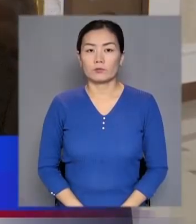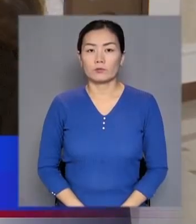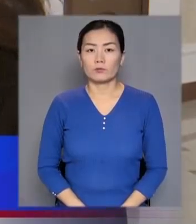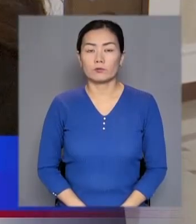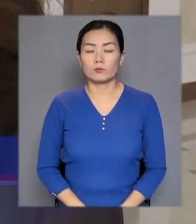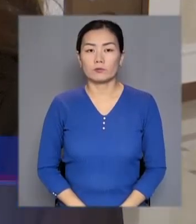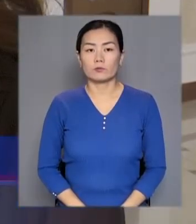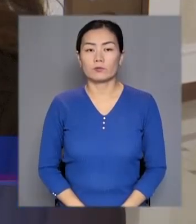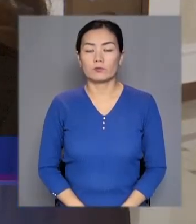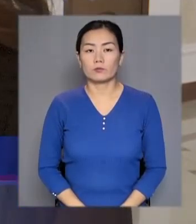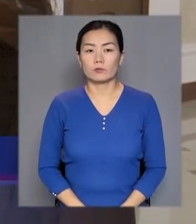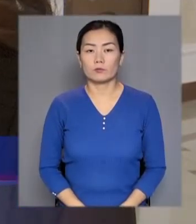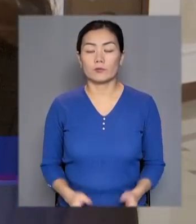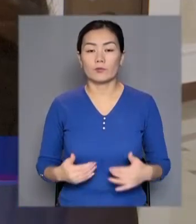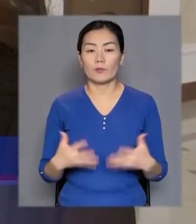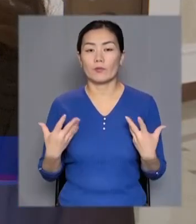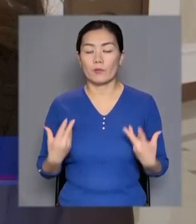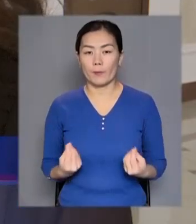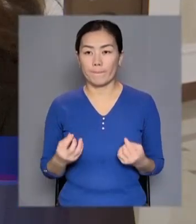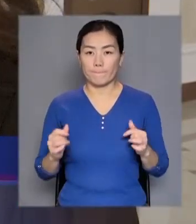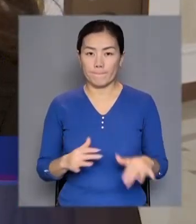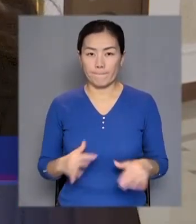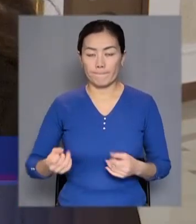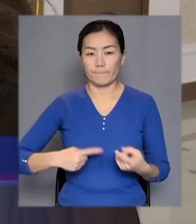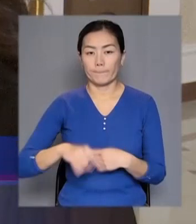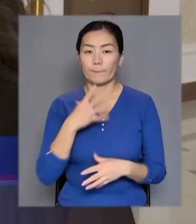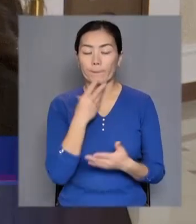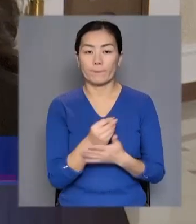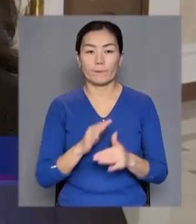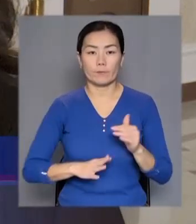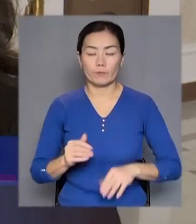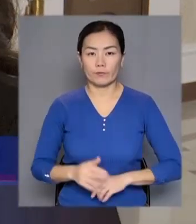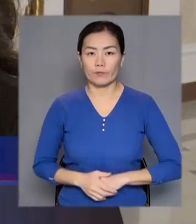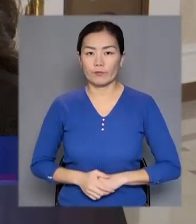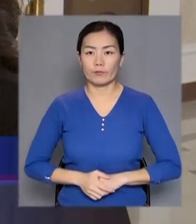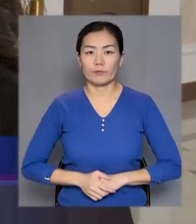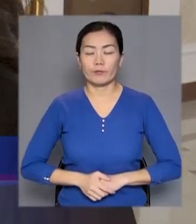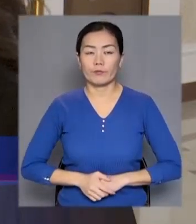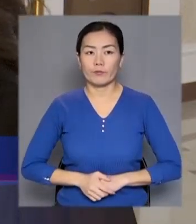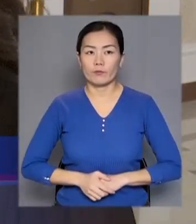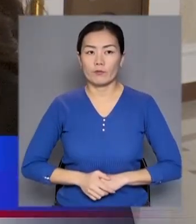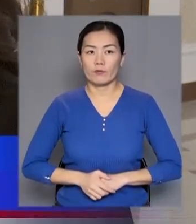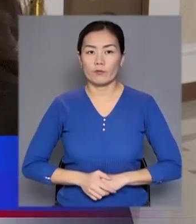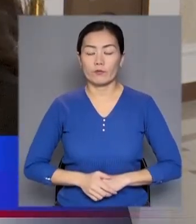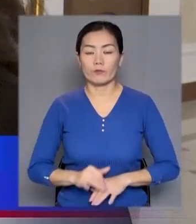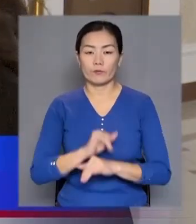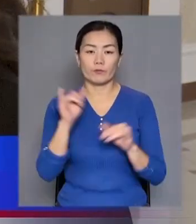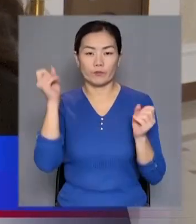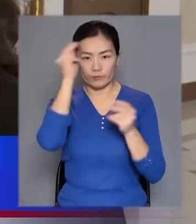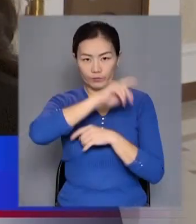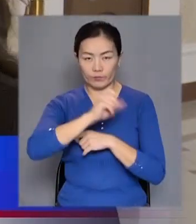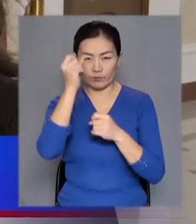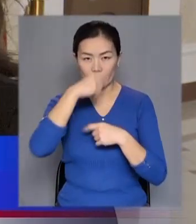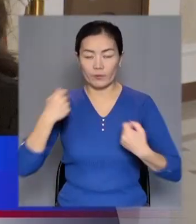Студенттерді осындай ашық есік күн өткізу арқылы өзінің мамандығын болашақта жетік меңгеруіне